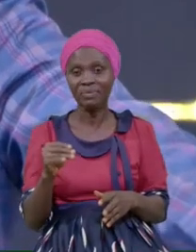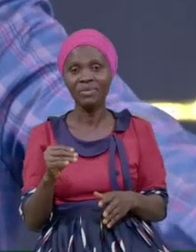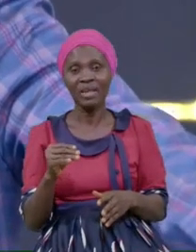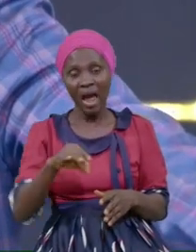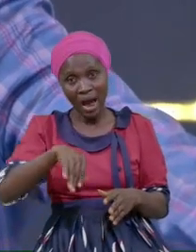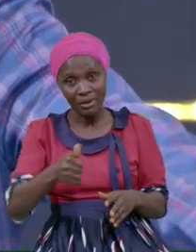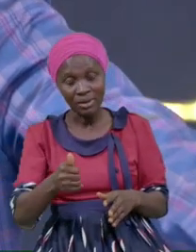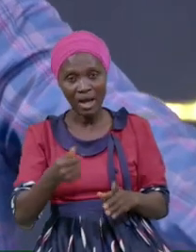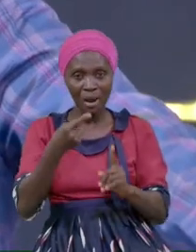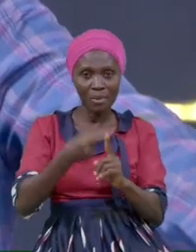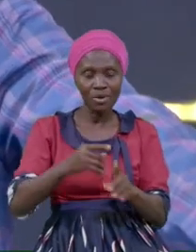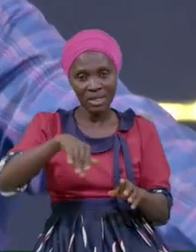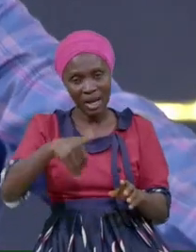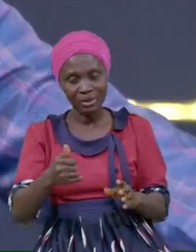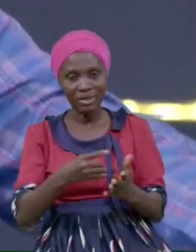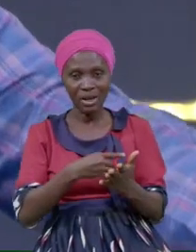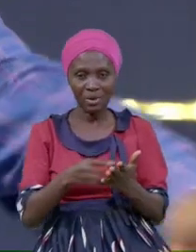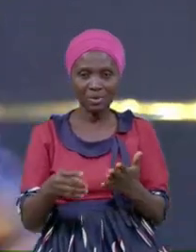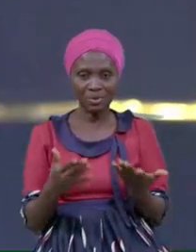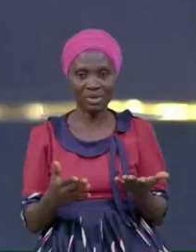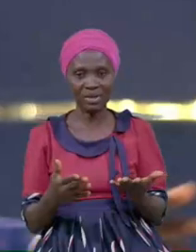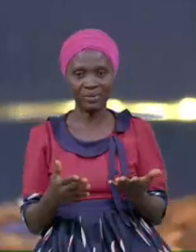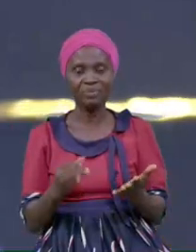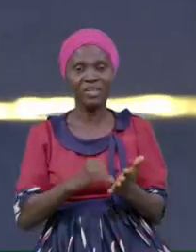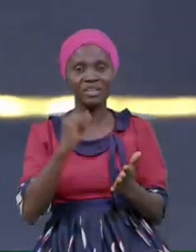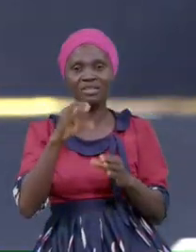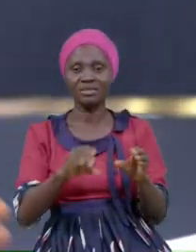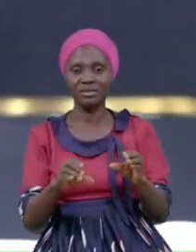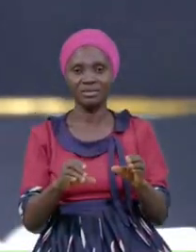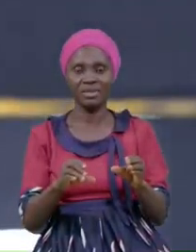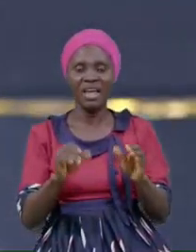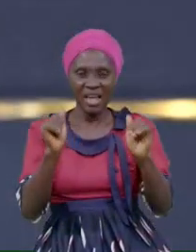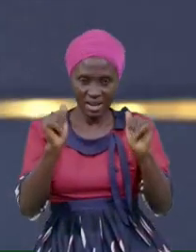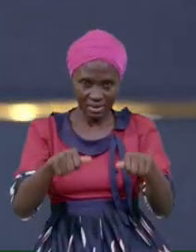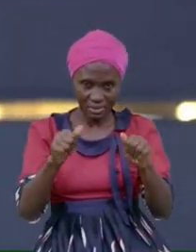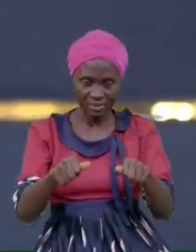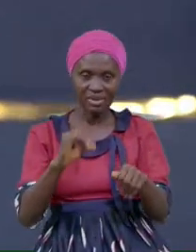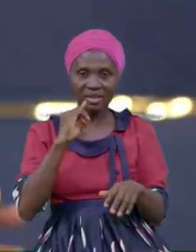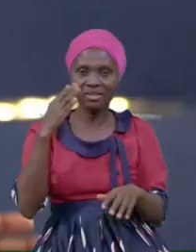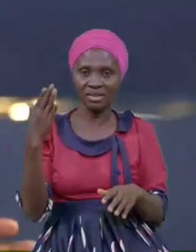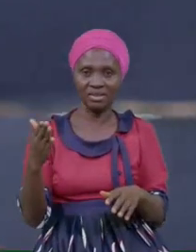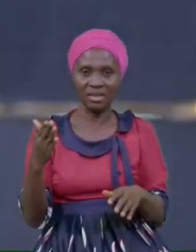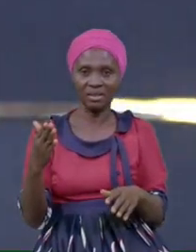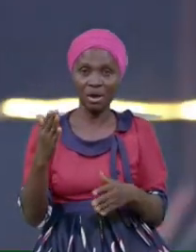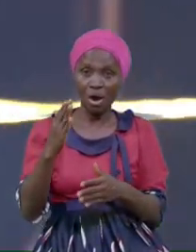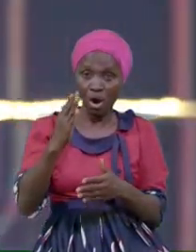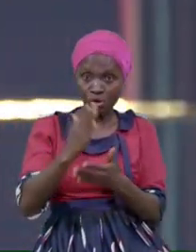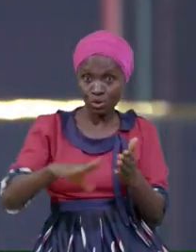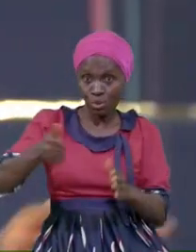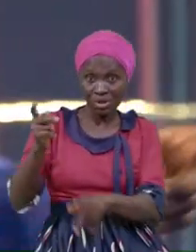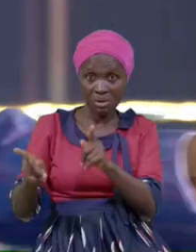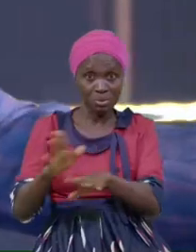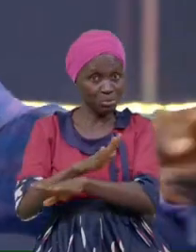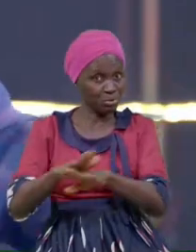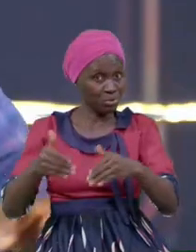mois suivant, et il a fait la capacité dans sa vie, pendant que les autres qui n'ont pas la grâce, ils luttent